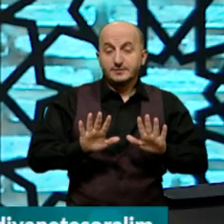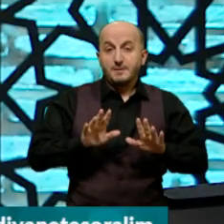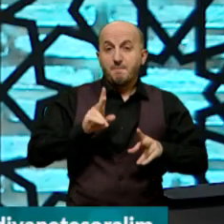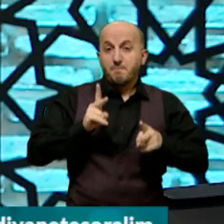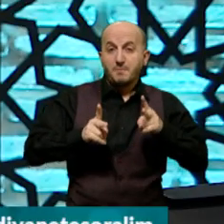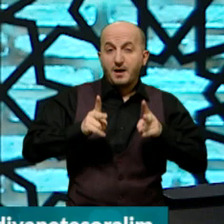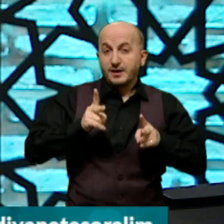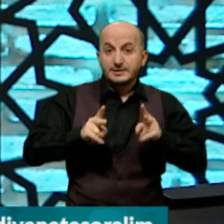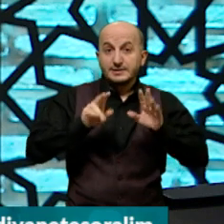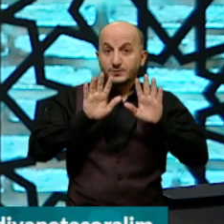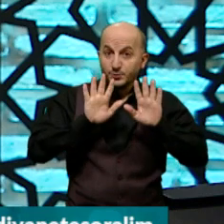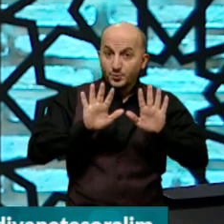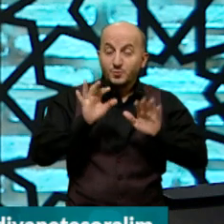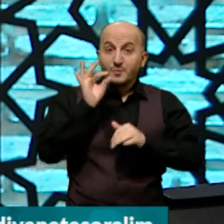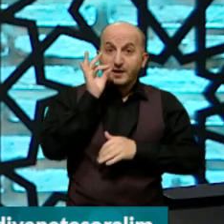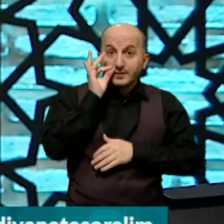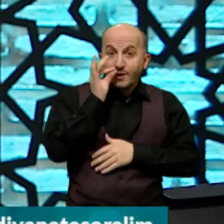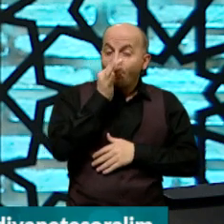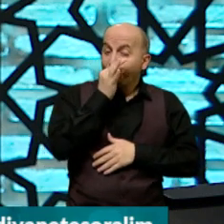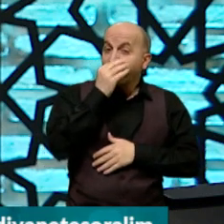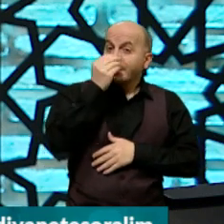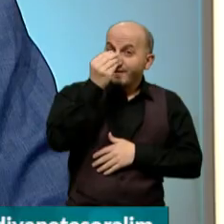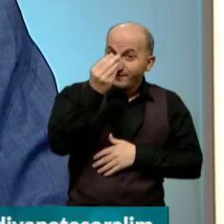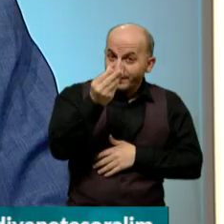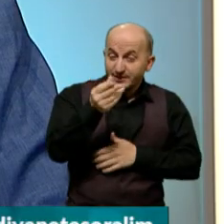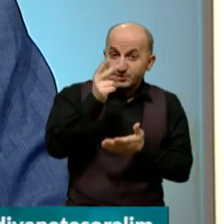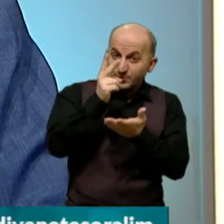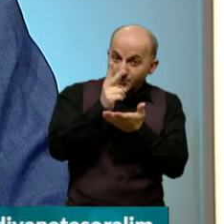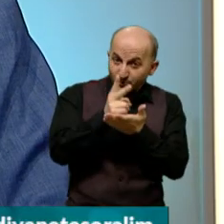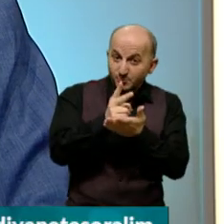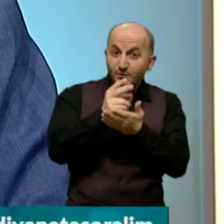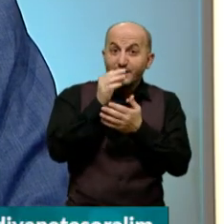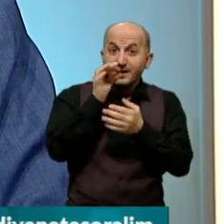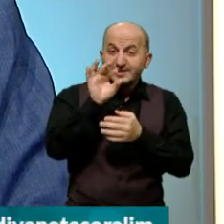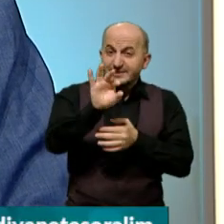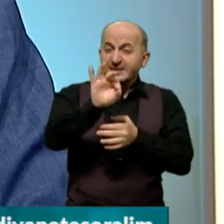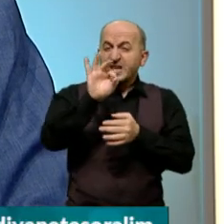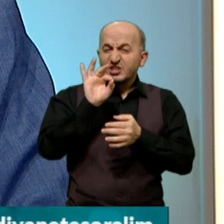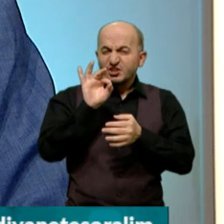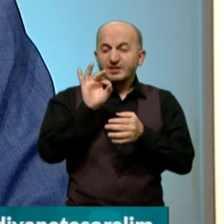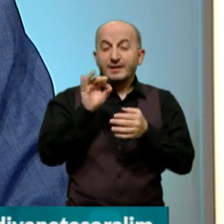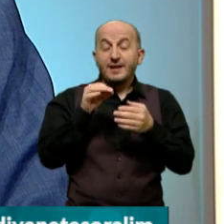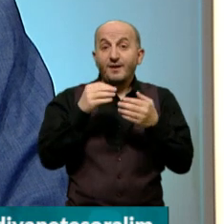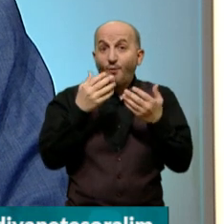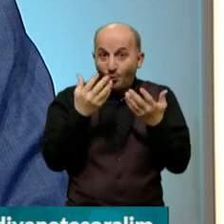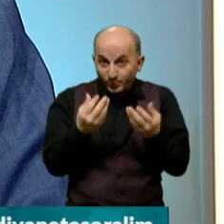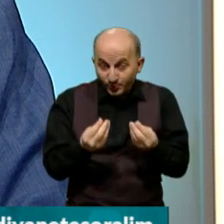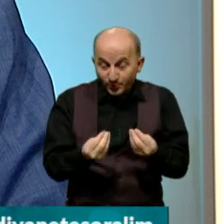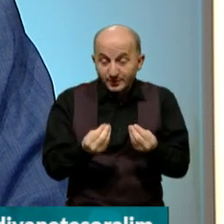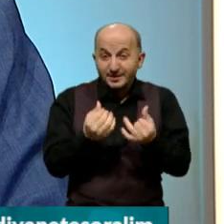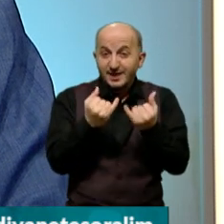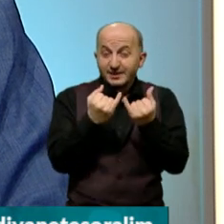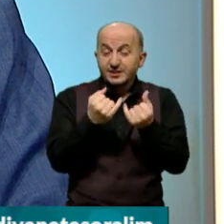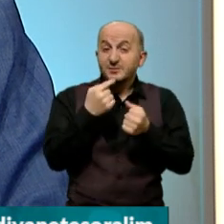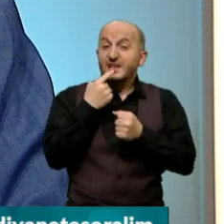Bazı durumlarda kolaylaştırıcı hükümler, ruhsatlar da söz konusudur. Kardeşimiz ifade